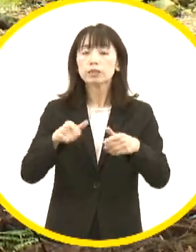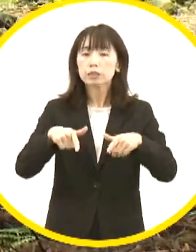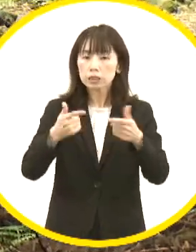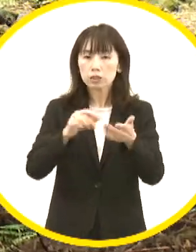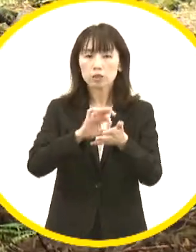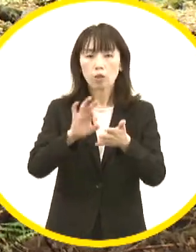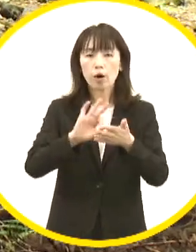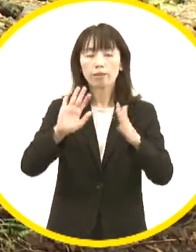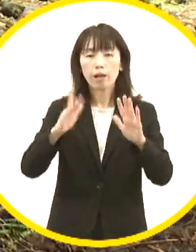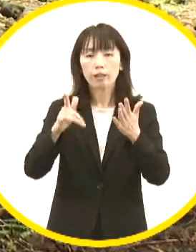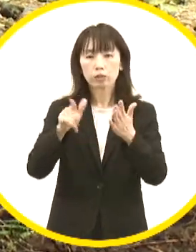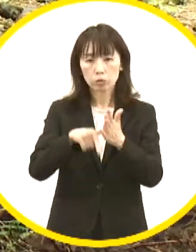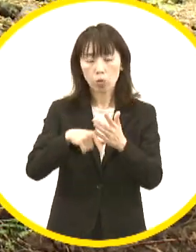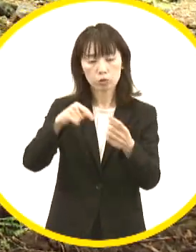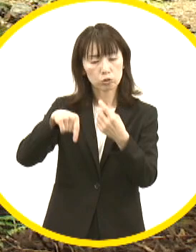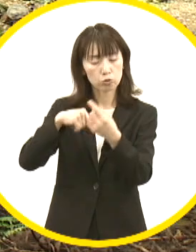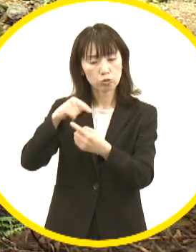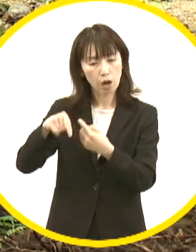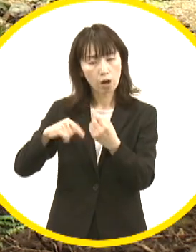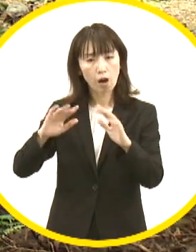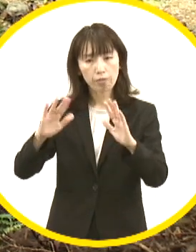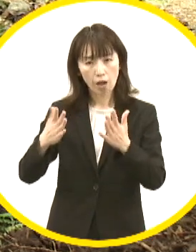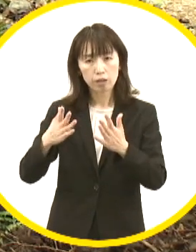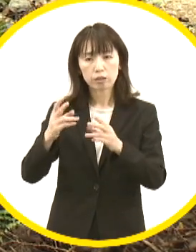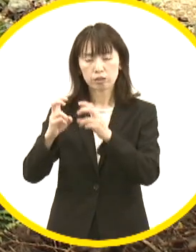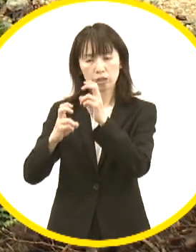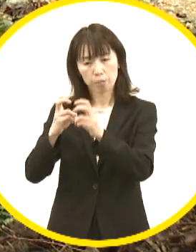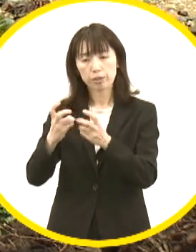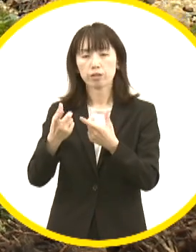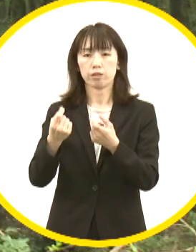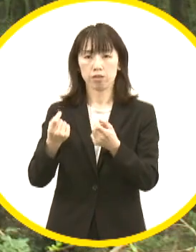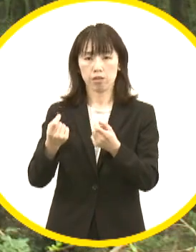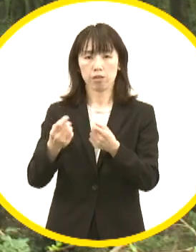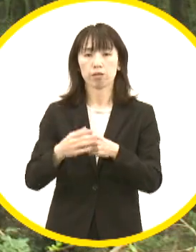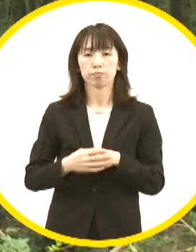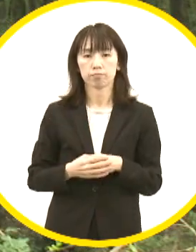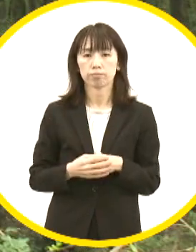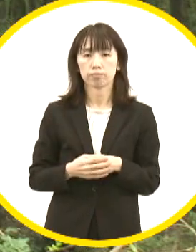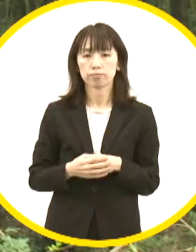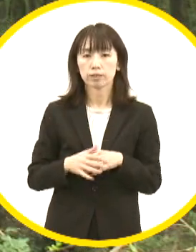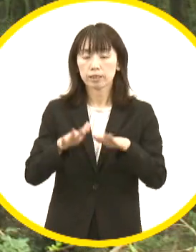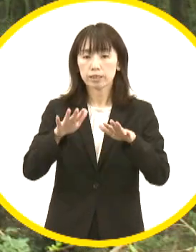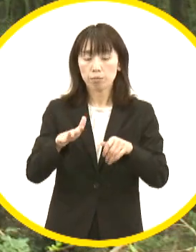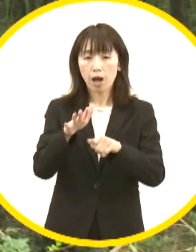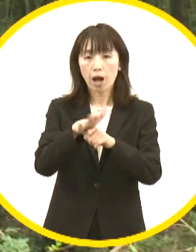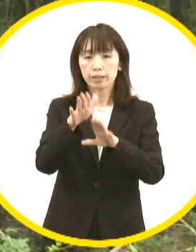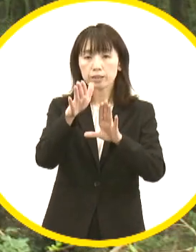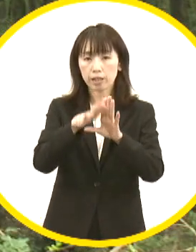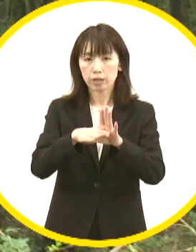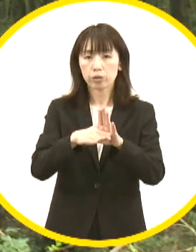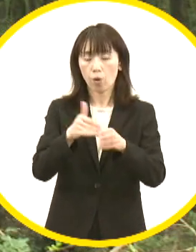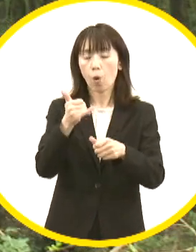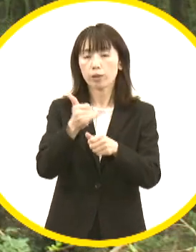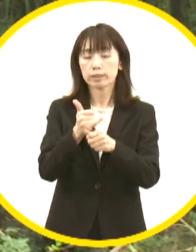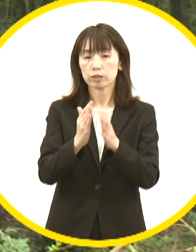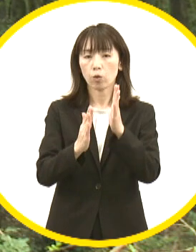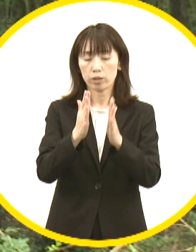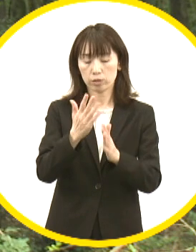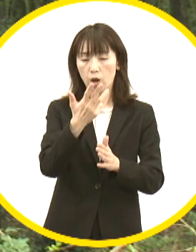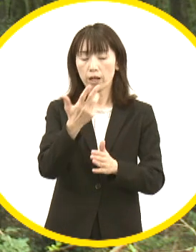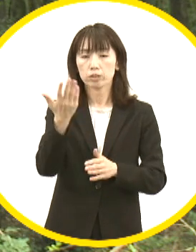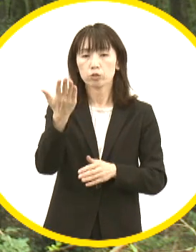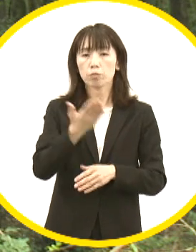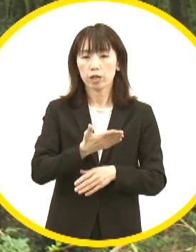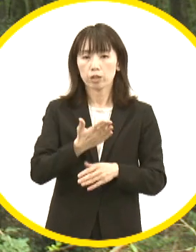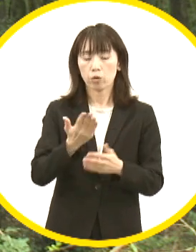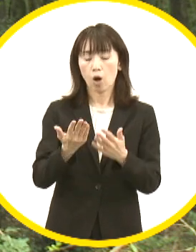と循環されないっていうのが悩みなんですね。 今愛知県の人工林のおよそ8